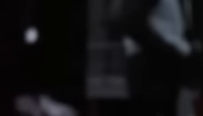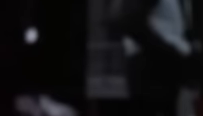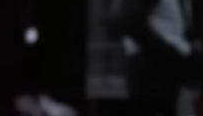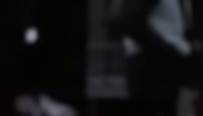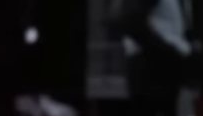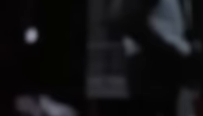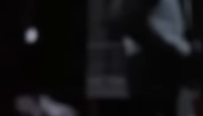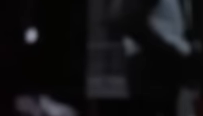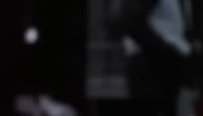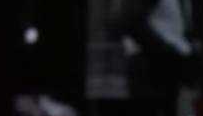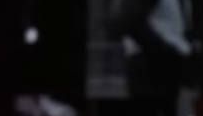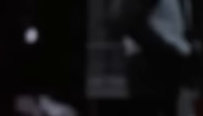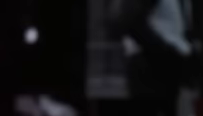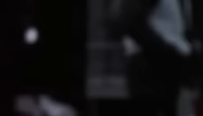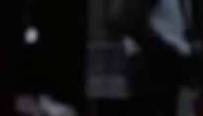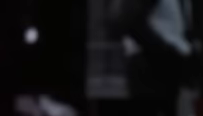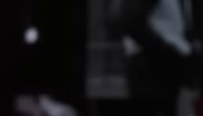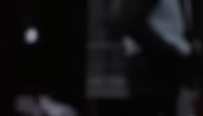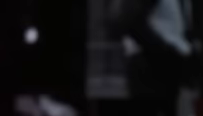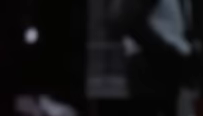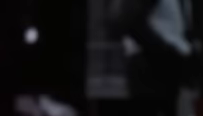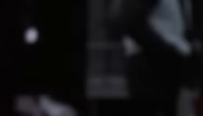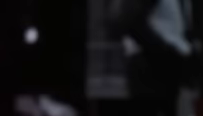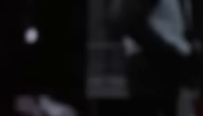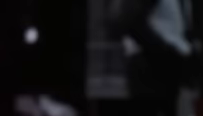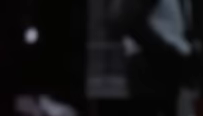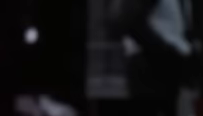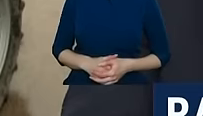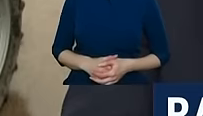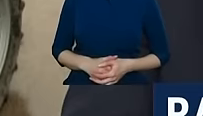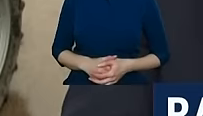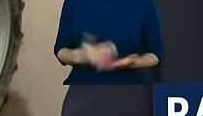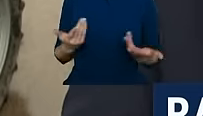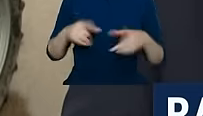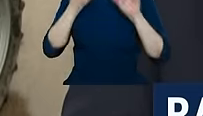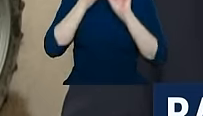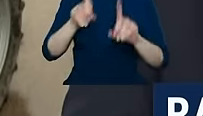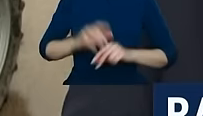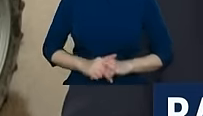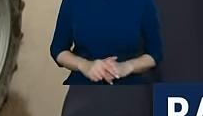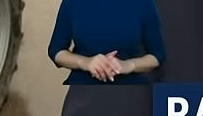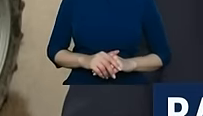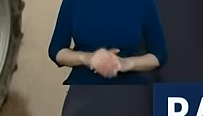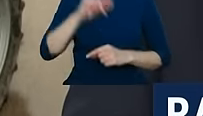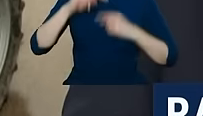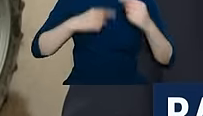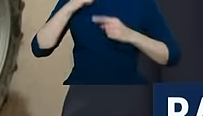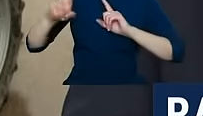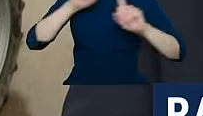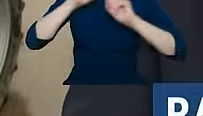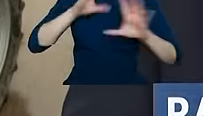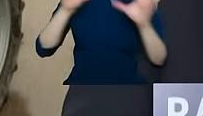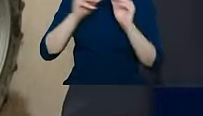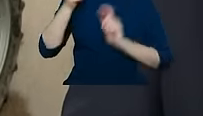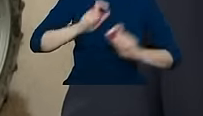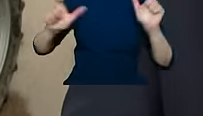Rolniczej Solidarności Indywidualnej w rozmowie z Miłoszem Kłeczkiem. Proces rozmów z rolnikami nie jest transparentny i